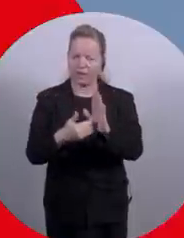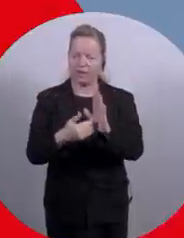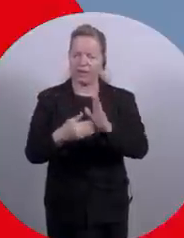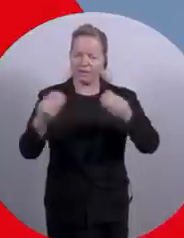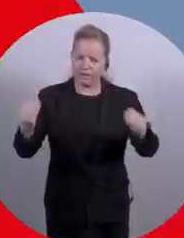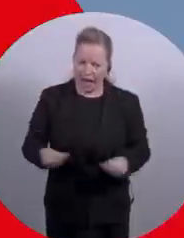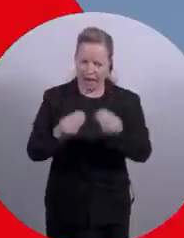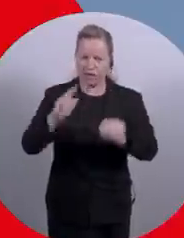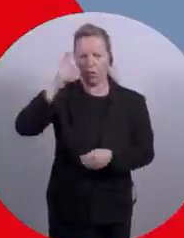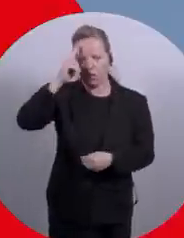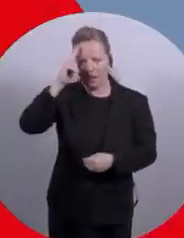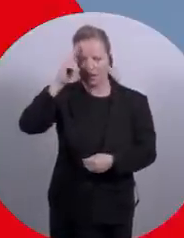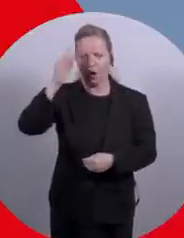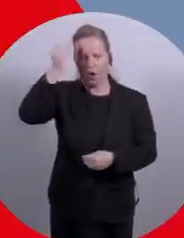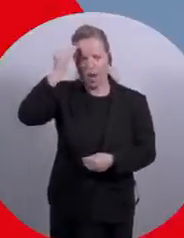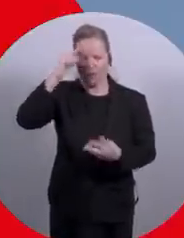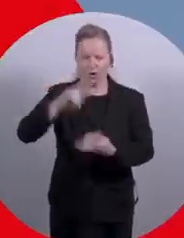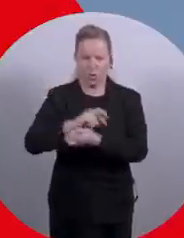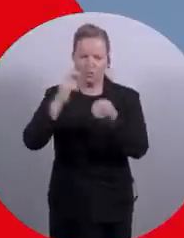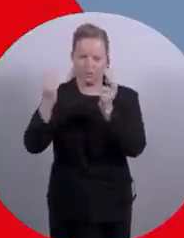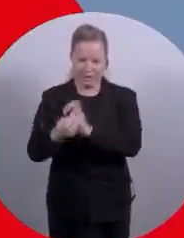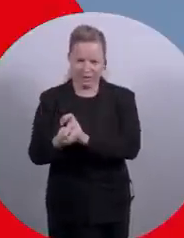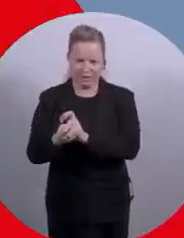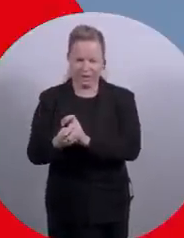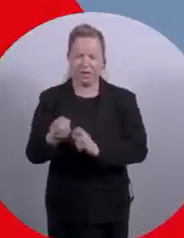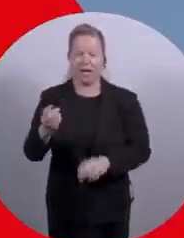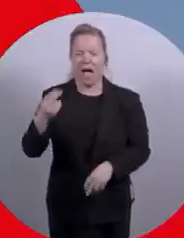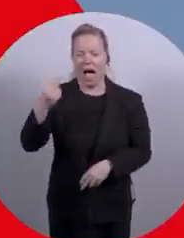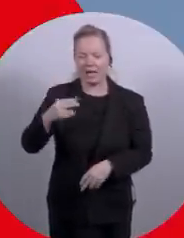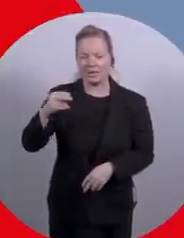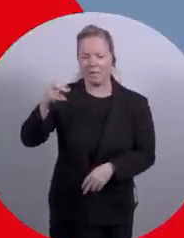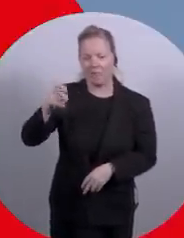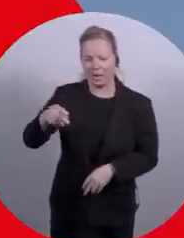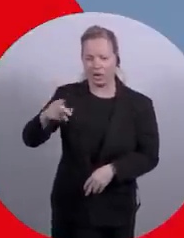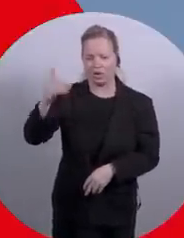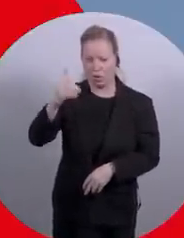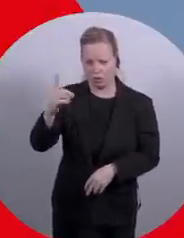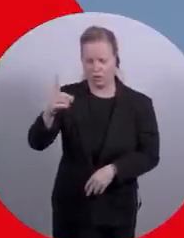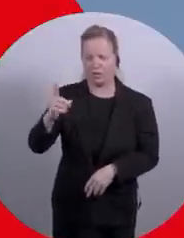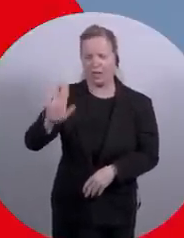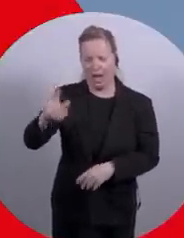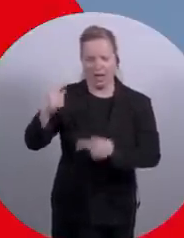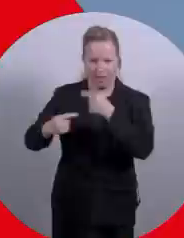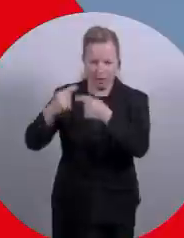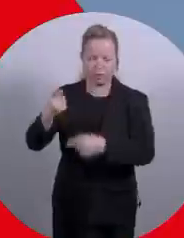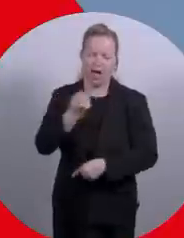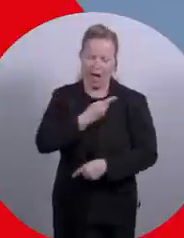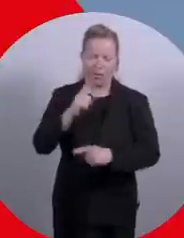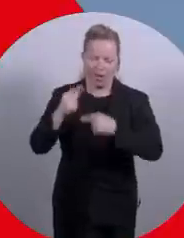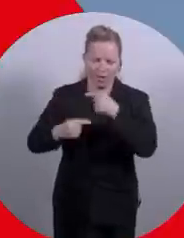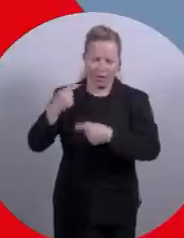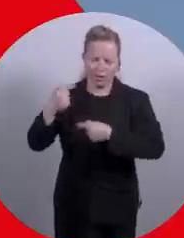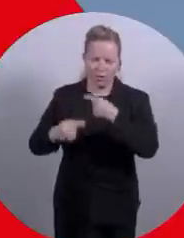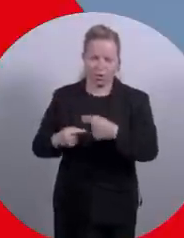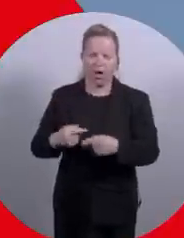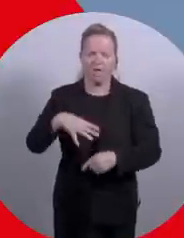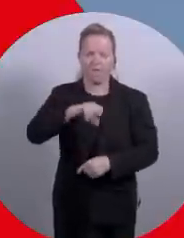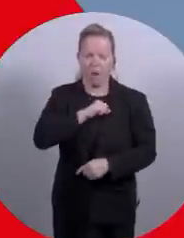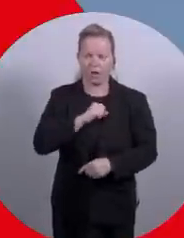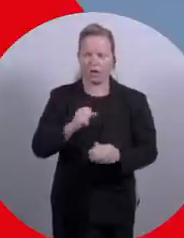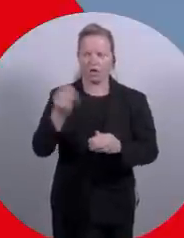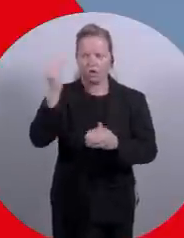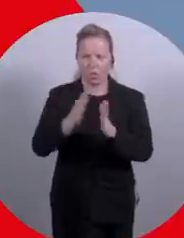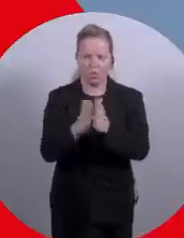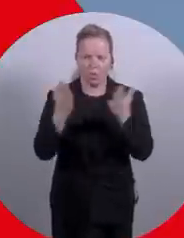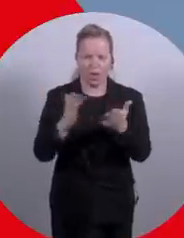setzt es um und so wie Hans-peter toskozilka ich auch zu dieser Generation die davon profitiert haben dass die Schulbücher gratis waren